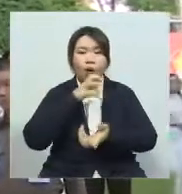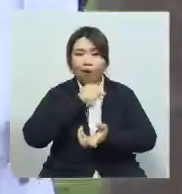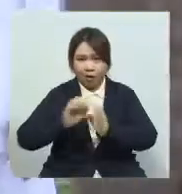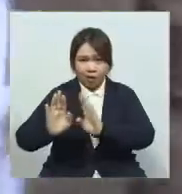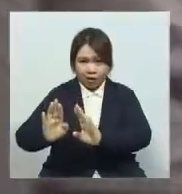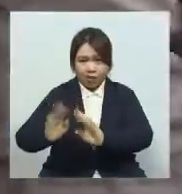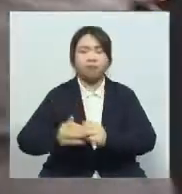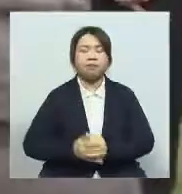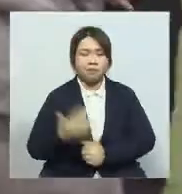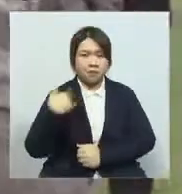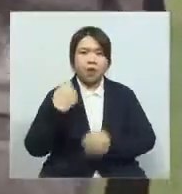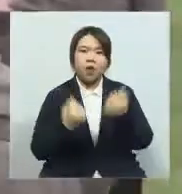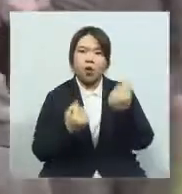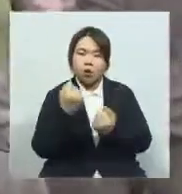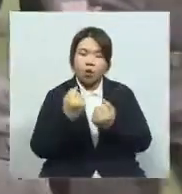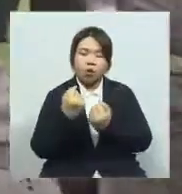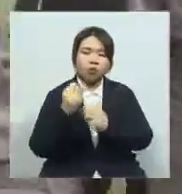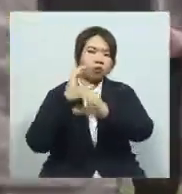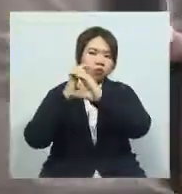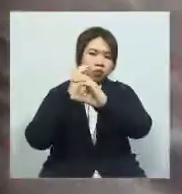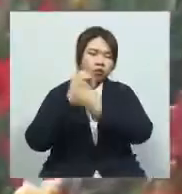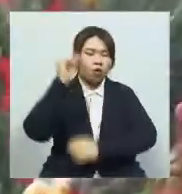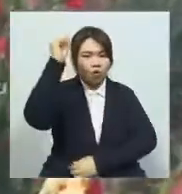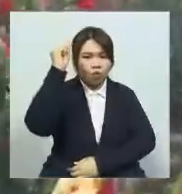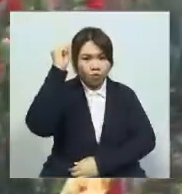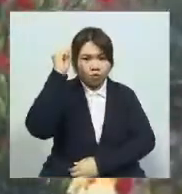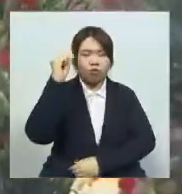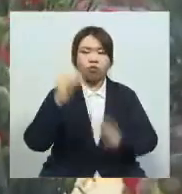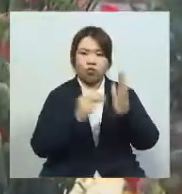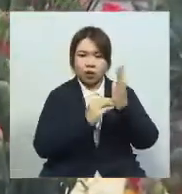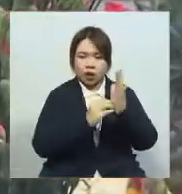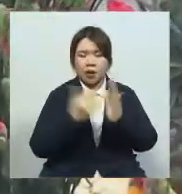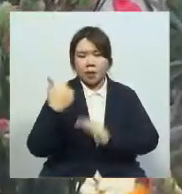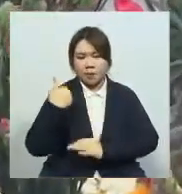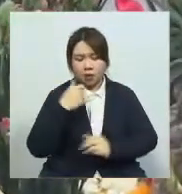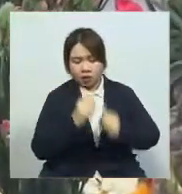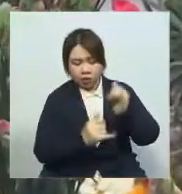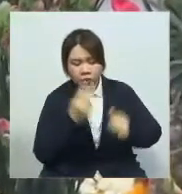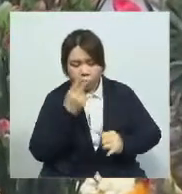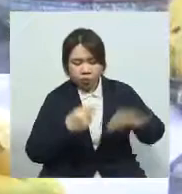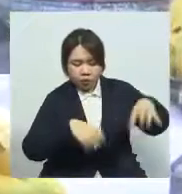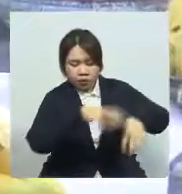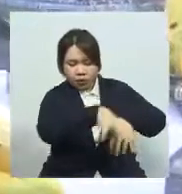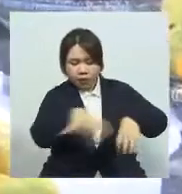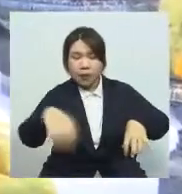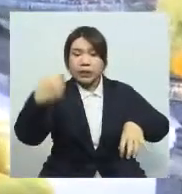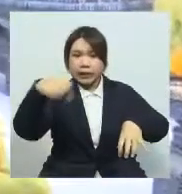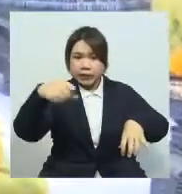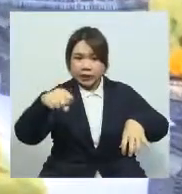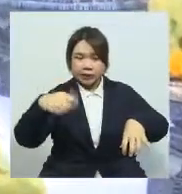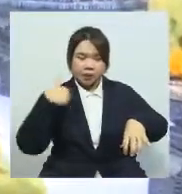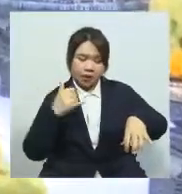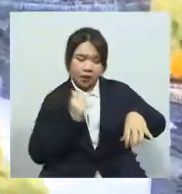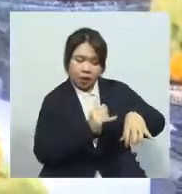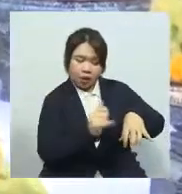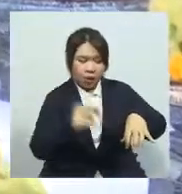มถึงปล่อยขบวนรถของขสมกในกิจกรรมเยี่ยมยนต์ชมวังและพิพิธภัณฑ์ทั้ง10แห่งโดยไม่เก็บค่าเข้าชมต